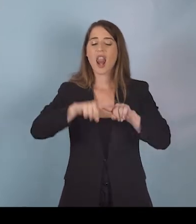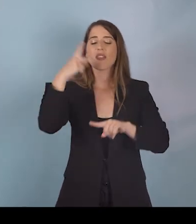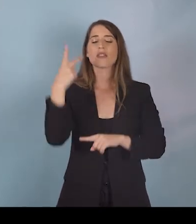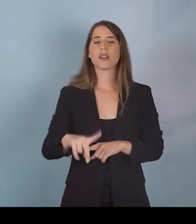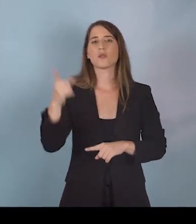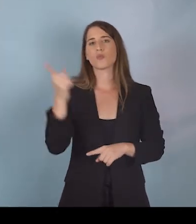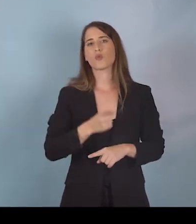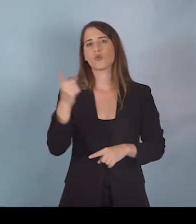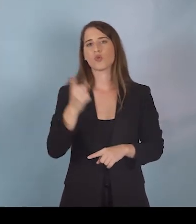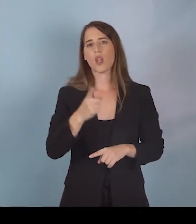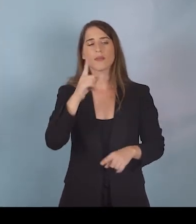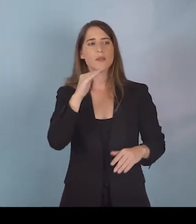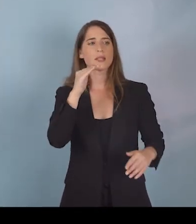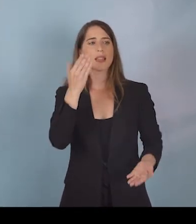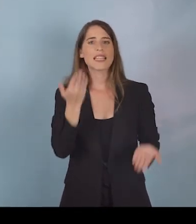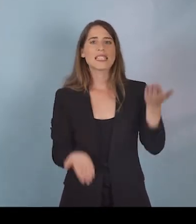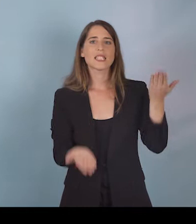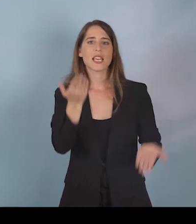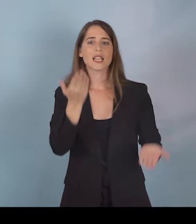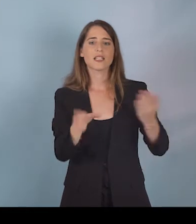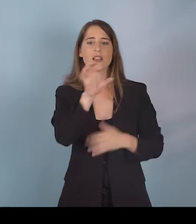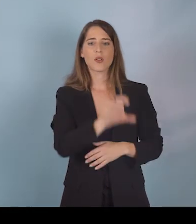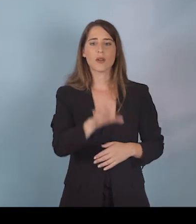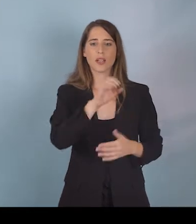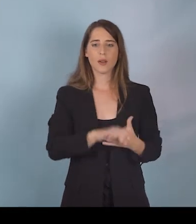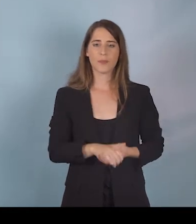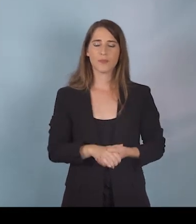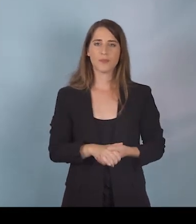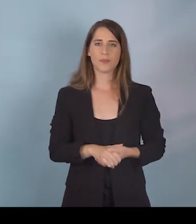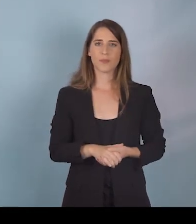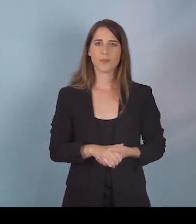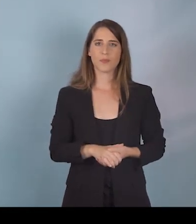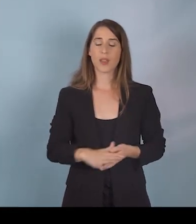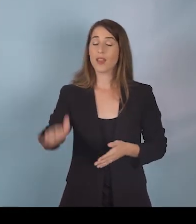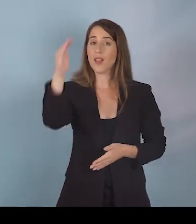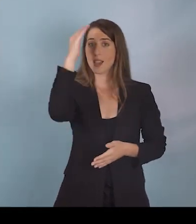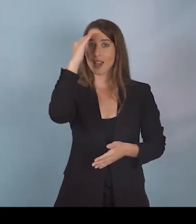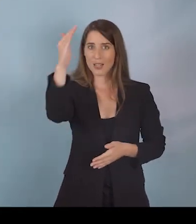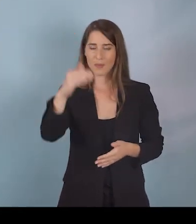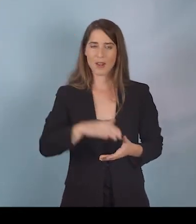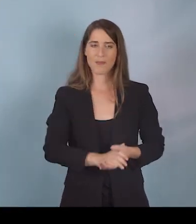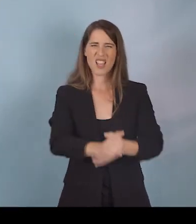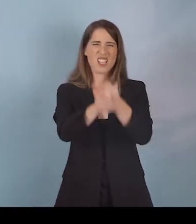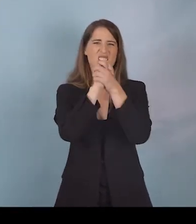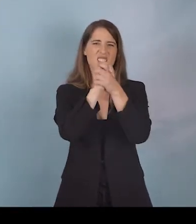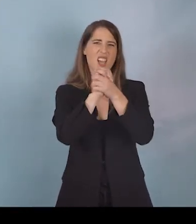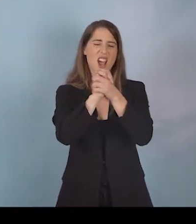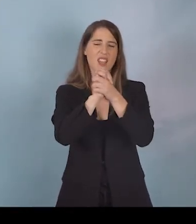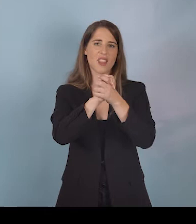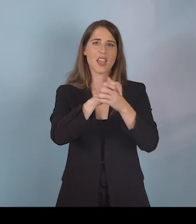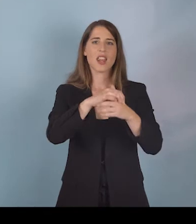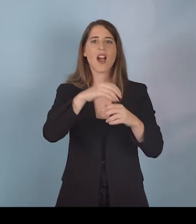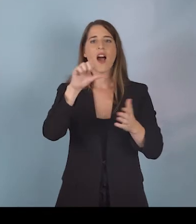και κυρίως στα ποσοστά τα οποία υπόθηκαν για την Ελλάδα, αν έχετε να μας πείτε κάτι, σε σχέση με τα ευρωπαϊκά. Καλησπέρα και από μένα.